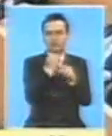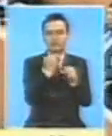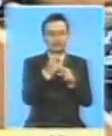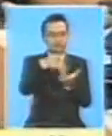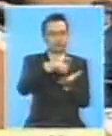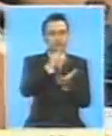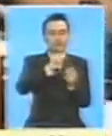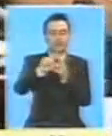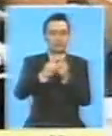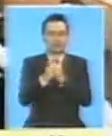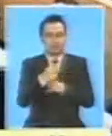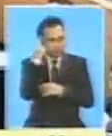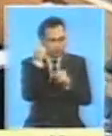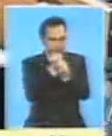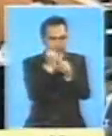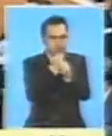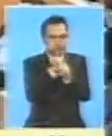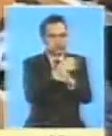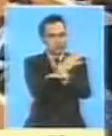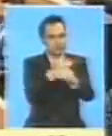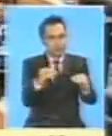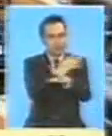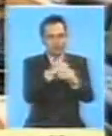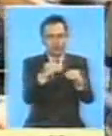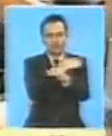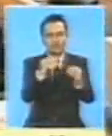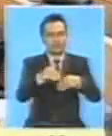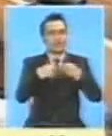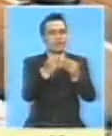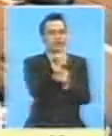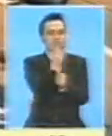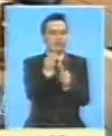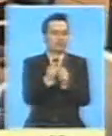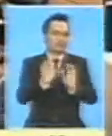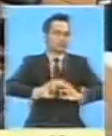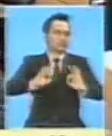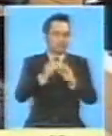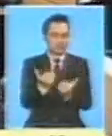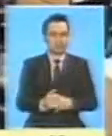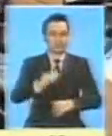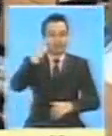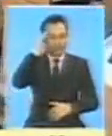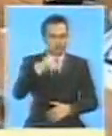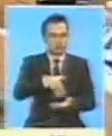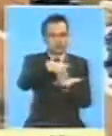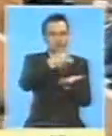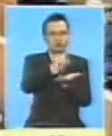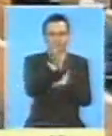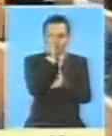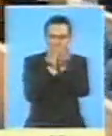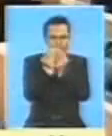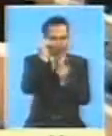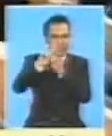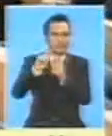ในศูนย์ต่างๆเหล่านี้ทั้งของรัฐบาลทั้งของท่านพระองค์ท่านที่ต่อเนื่องเชื่อมโยงกันวันนี้กองทัพบกก็ไปตั้งศูนย์เรียนรู้ในค่ายทหารทุกค่ายแล้วถ้า